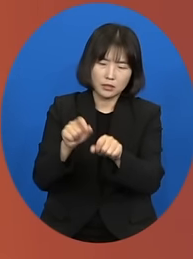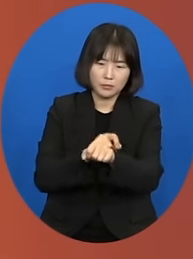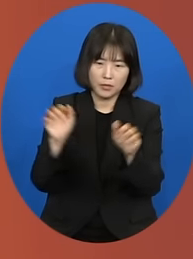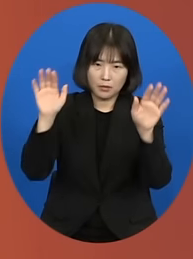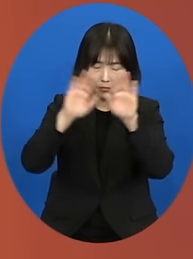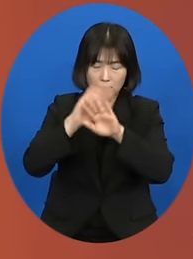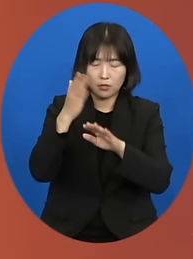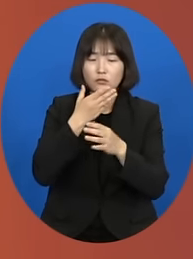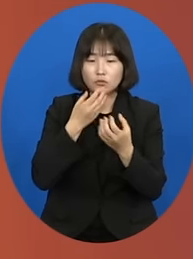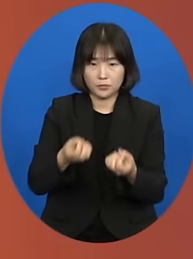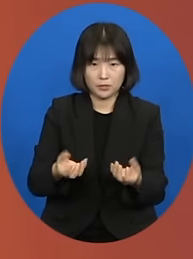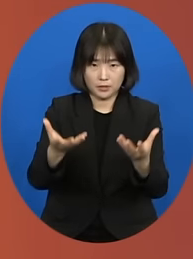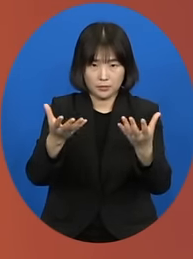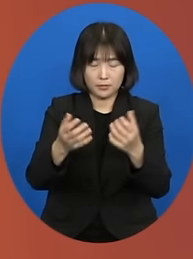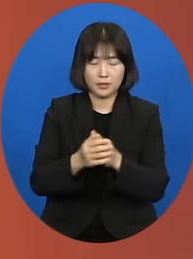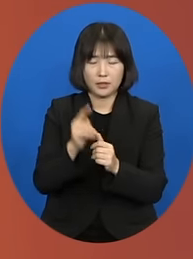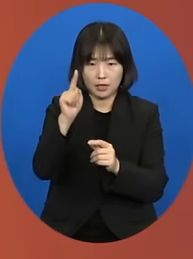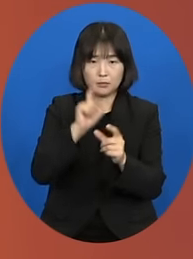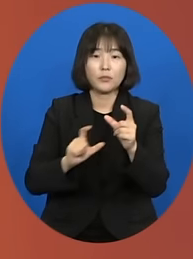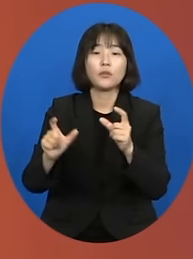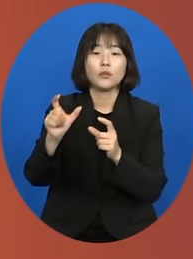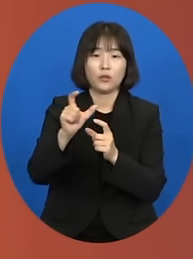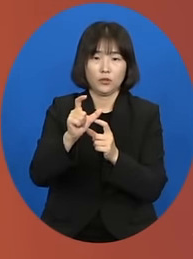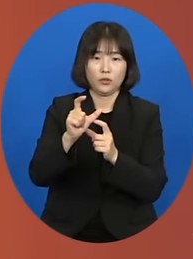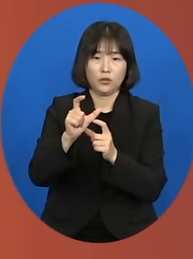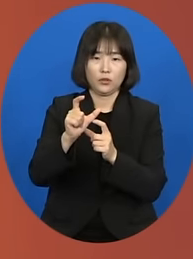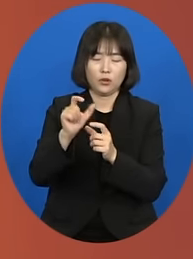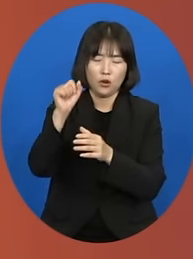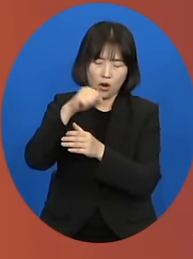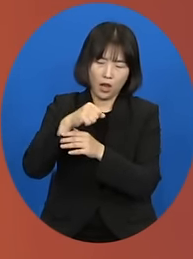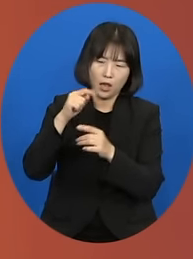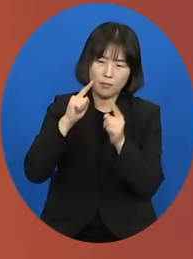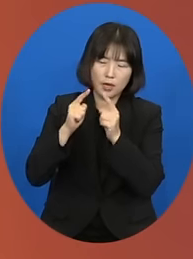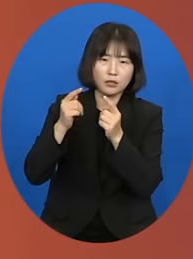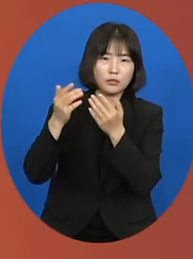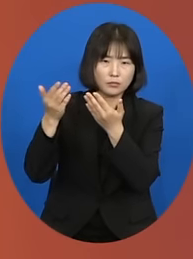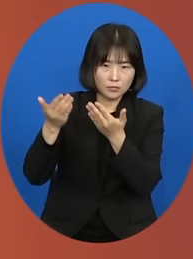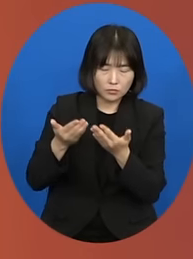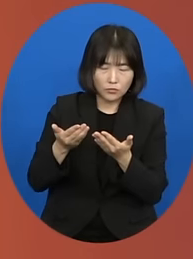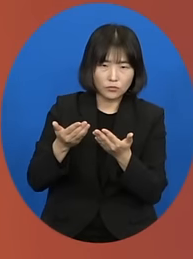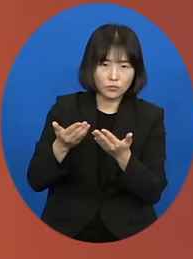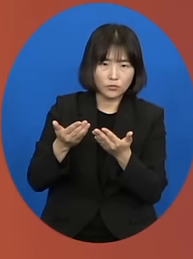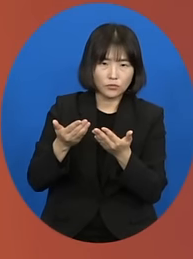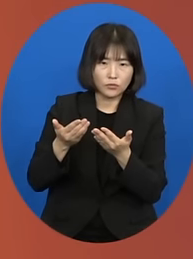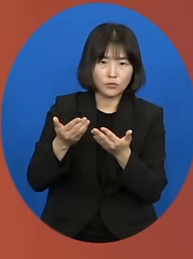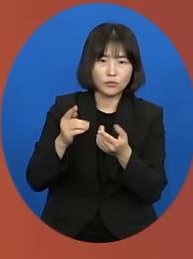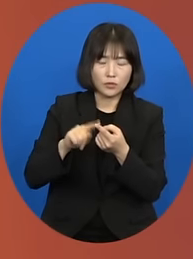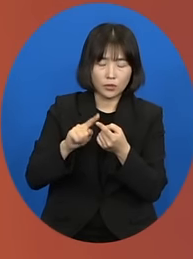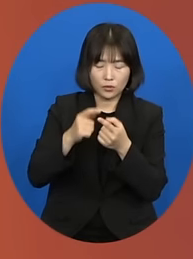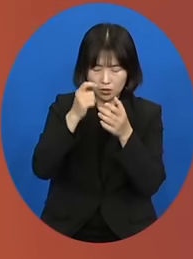축복합니다. 우리 함께 한 번 더 오늘 허락하신 말씀으로 기도하실 때